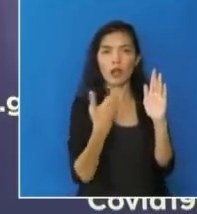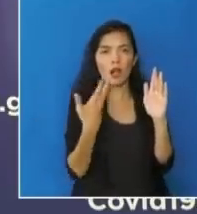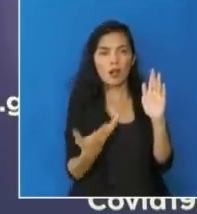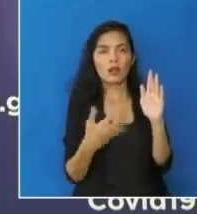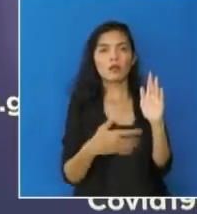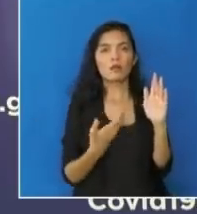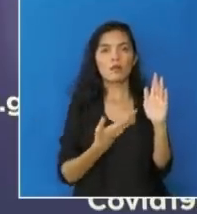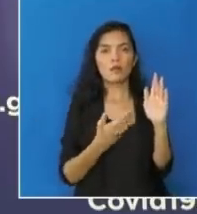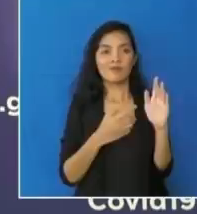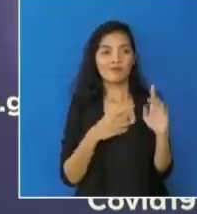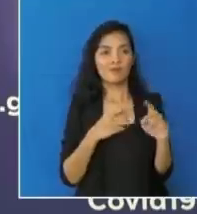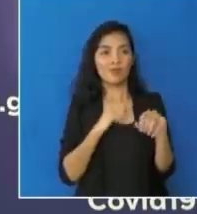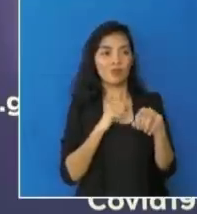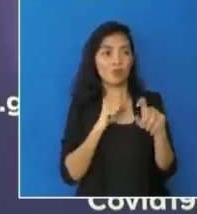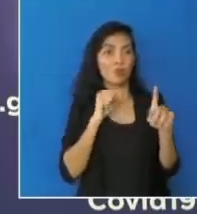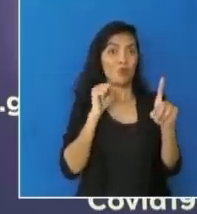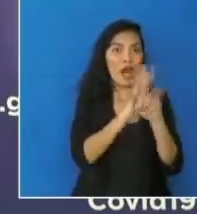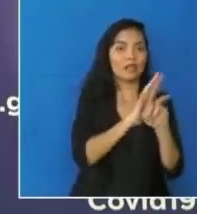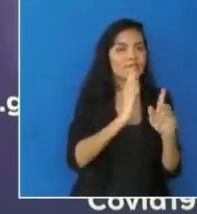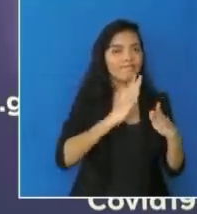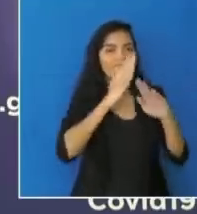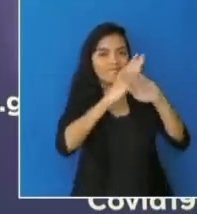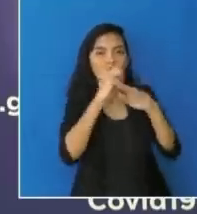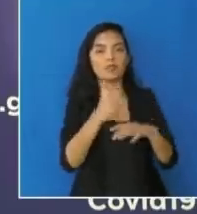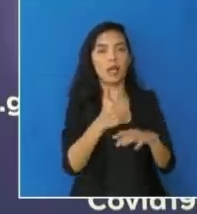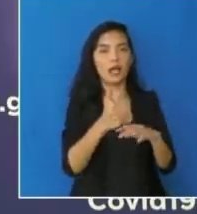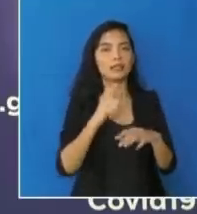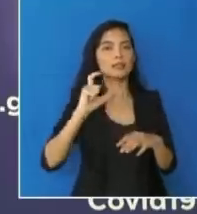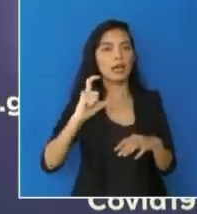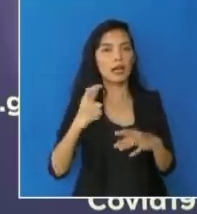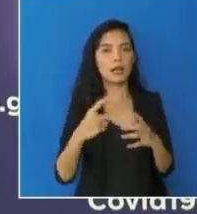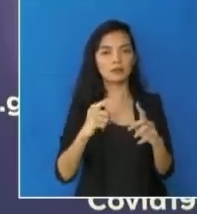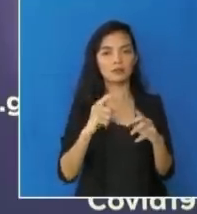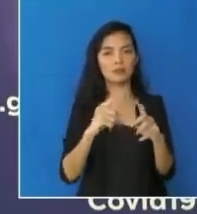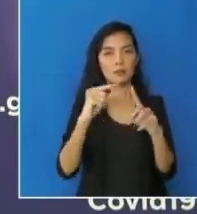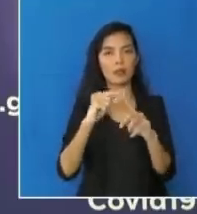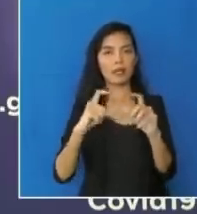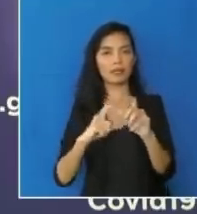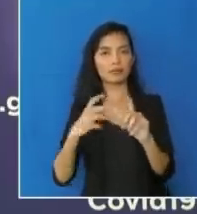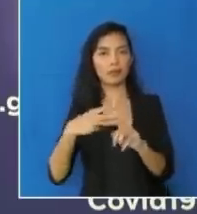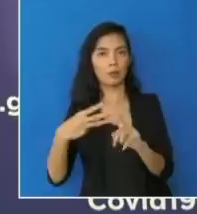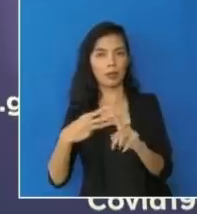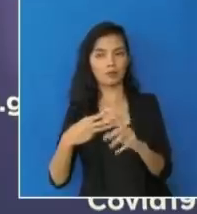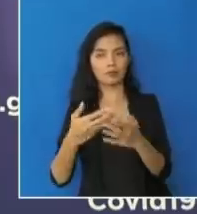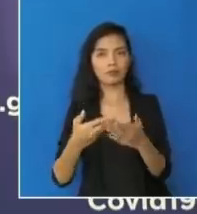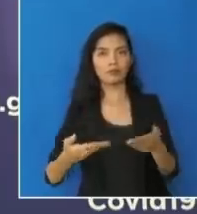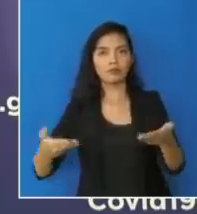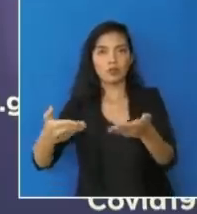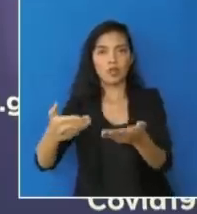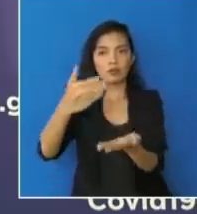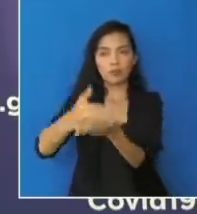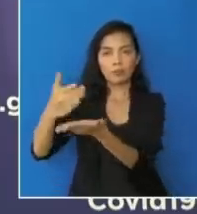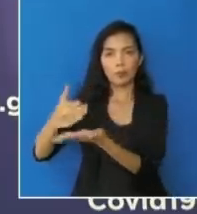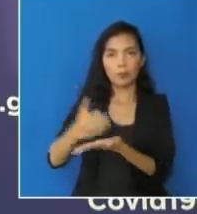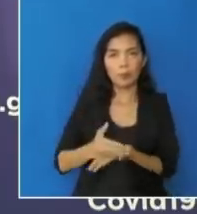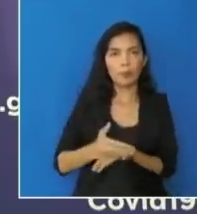untuk membendung penularan ini, melalui mekanisme PSBB, melalui kebijakan